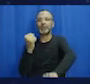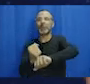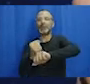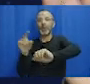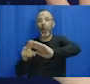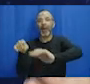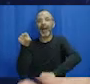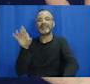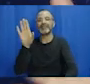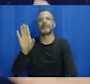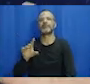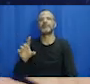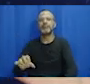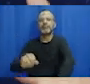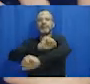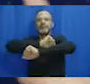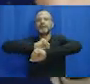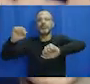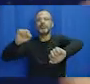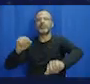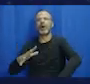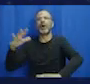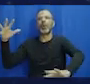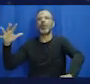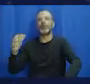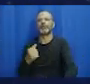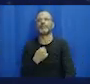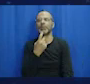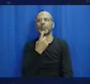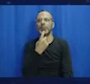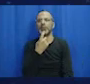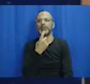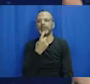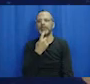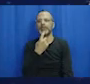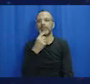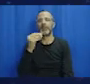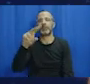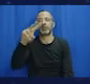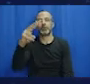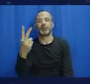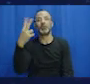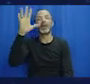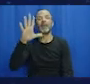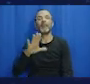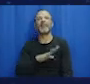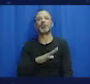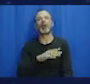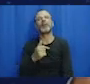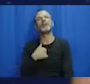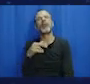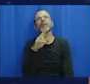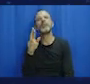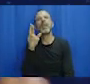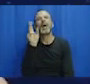القومي هنا حدث الانفجار الكبير أو يعني في هذا الإطار. الأمر الأخطر إحنا علينا فقط،